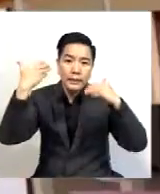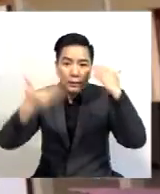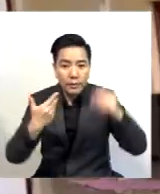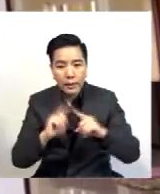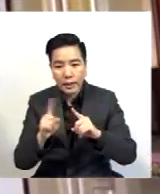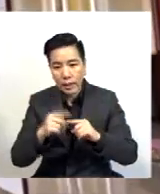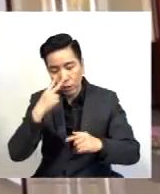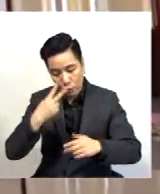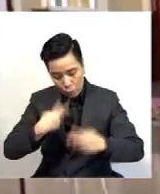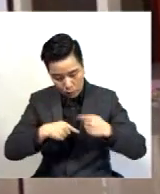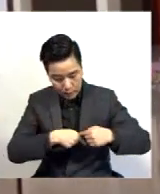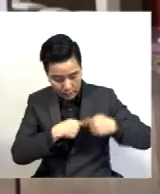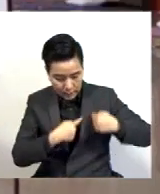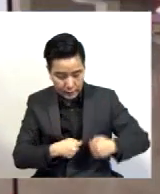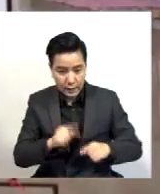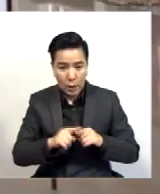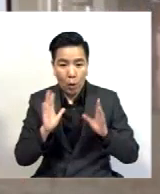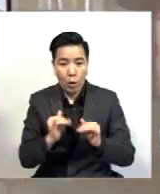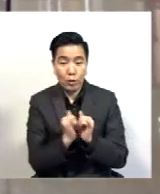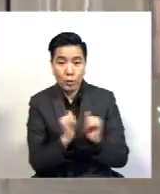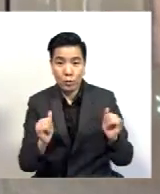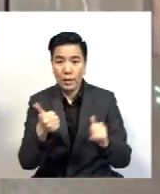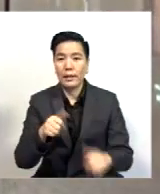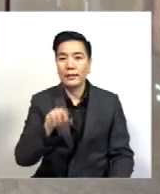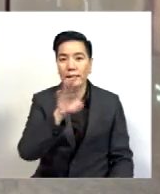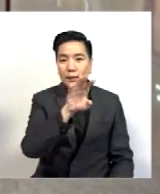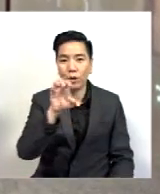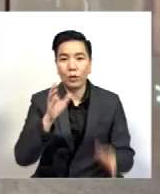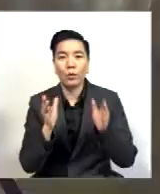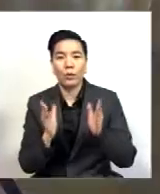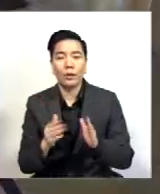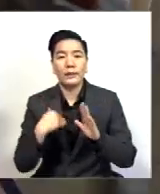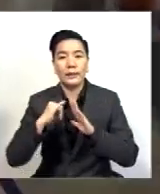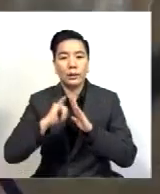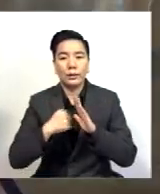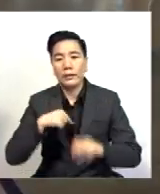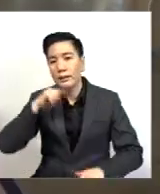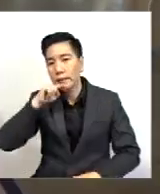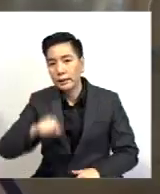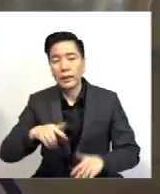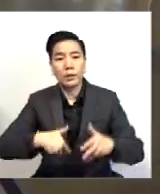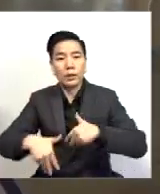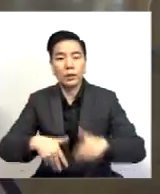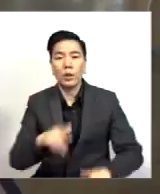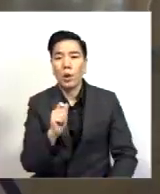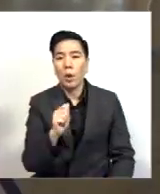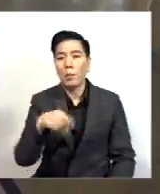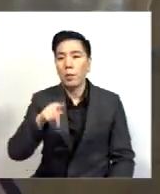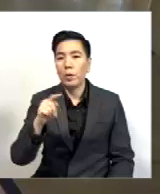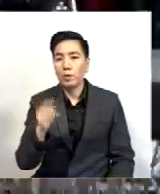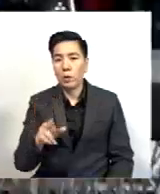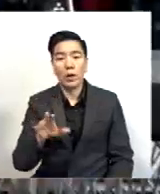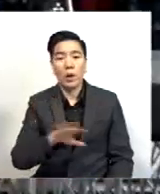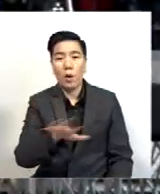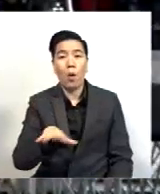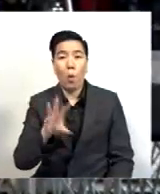การการดูแลสภาพจิตใจจุคนได้400คนค่ะทางจังหวัดสั่งการให้เทศบาลและองค์กรปกครองส่วนท้องถิ่นทั้ง6